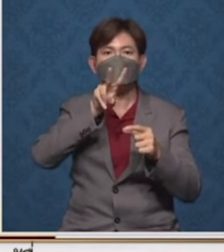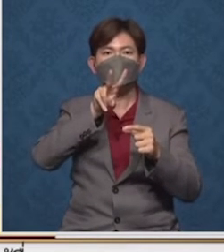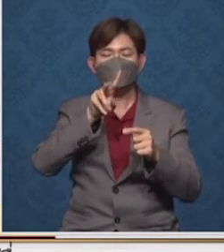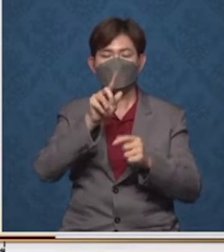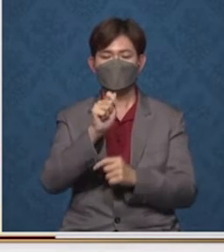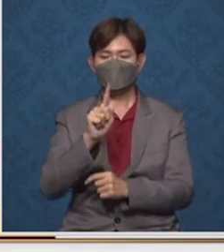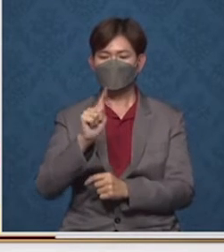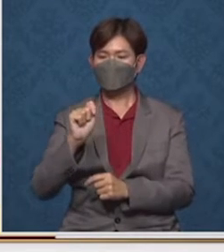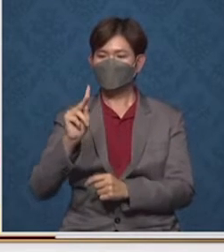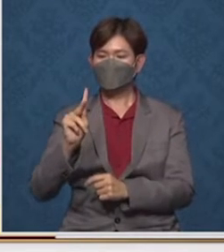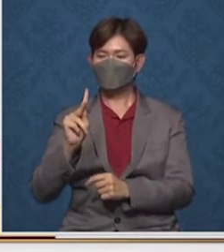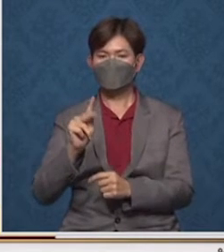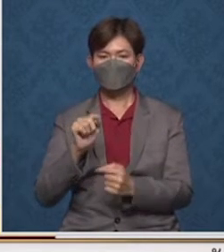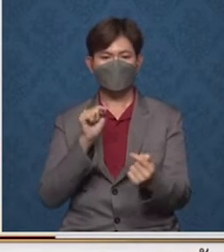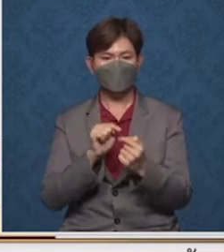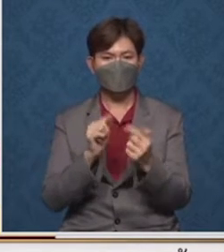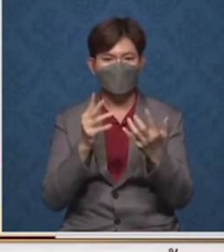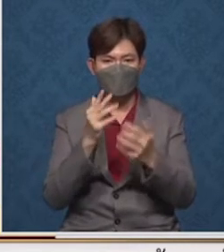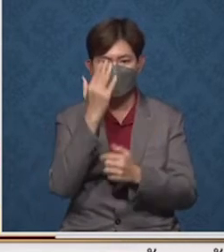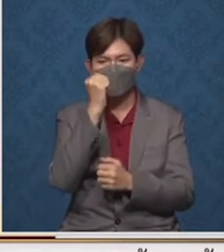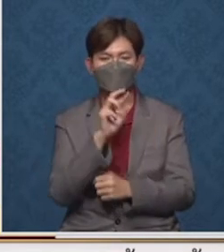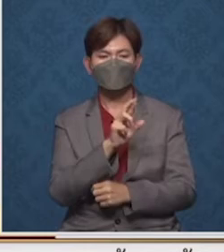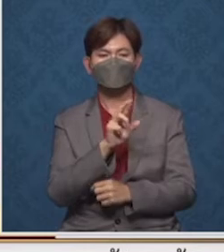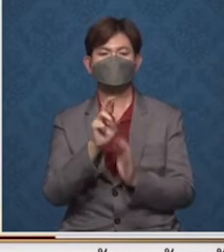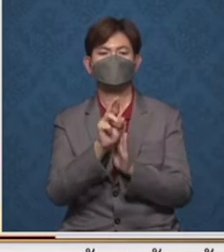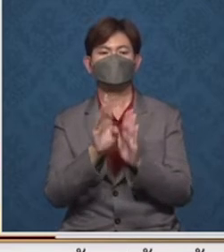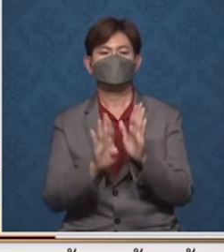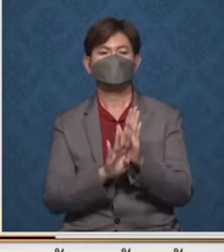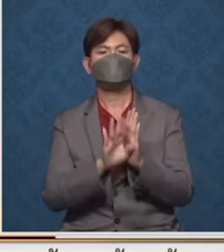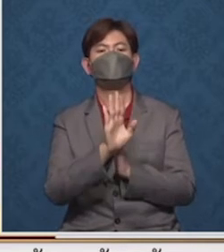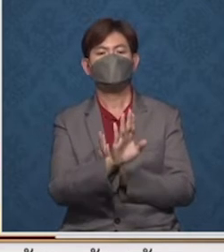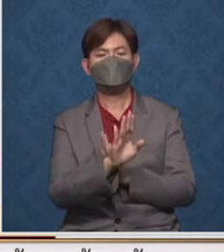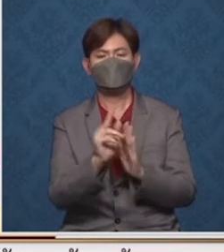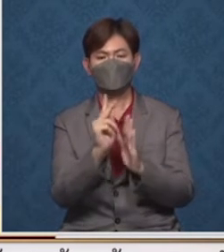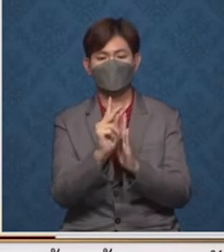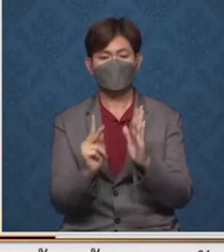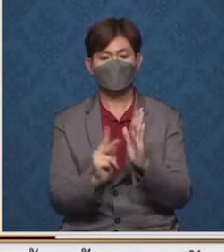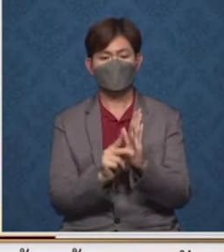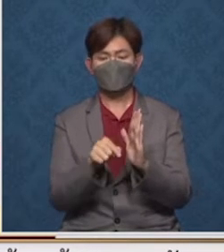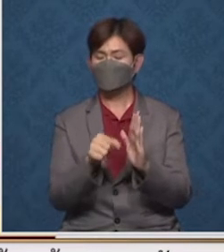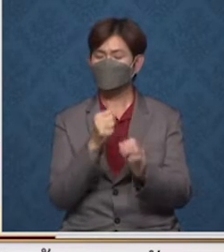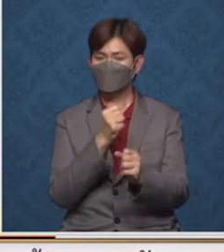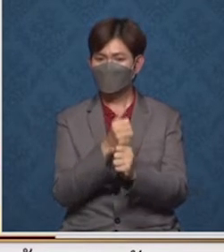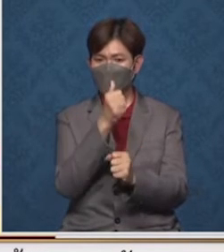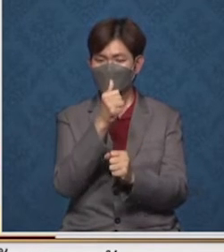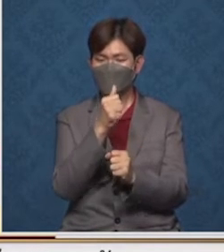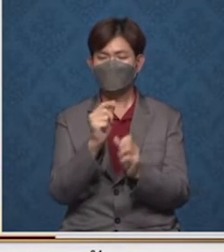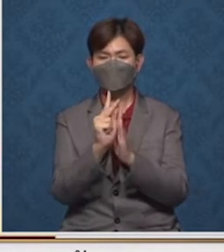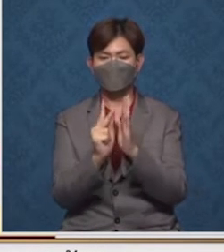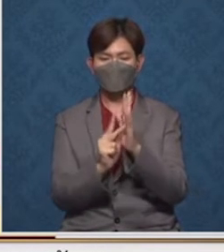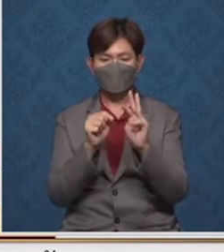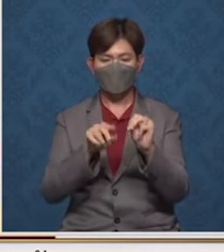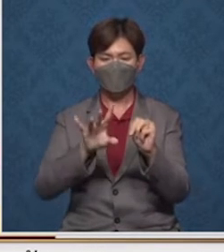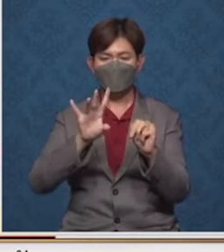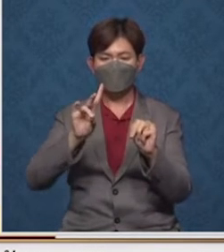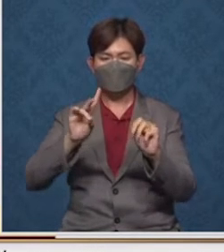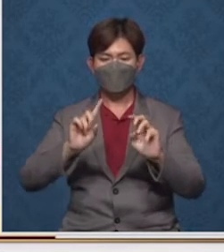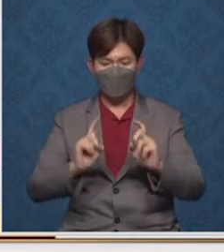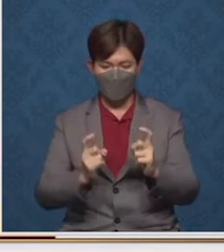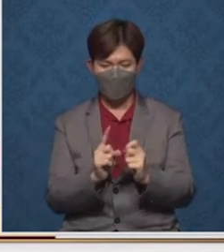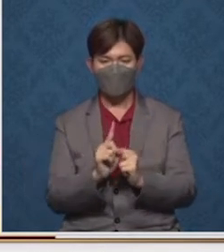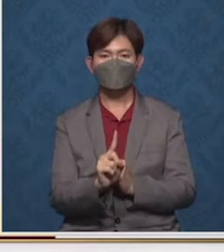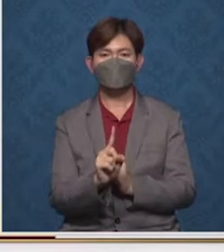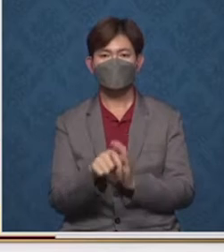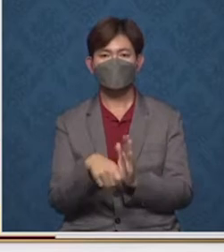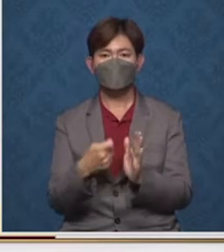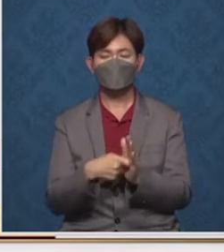องค์การไปใช้ระเบียบการจัดซื้อของการที่ได้รับข้อเว้นจากกฎหมายฉบับนี้นะครับมาตรา 7วงเล็บนึงเดี๋ยวก็ต้องเป็นองค์การที่เกี่ยว